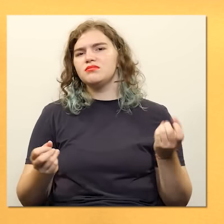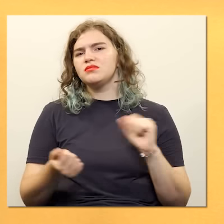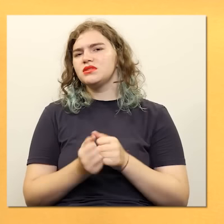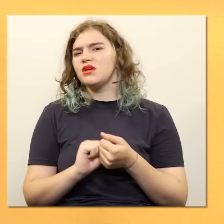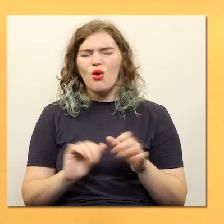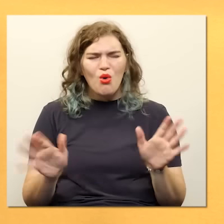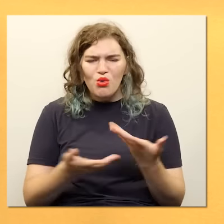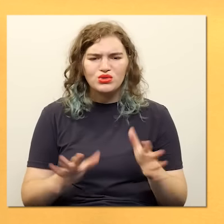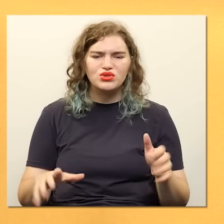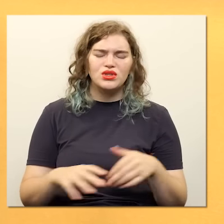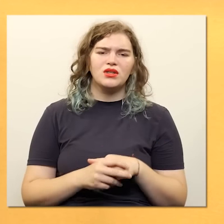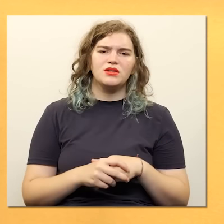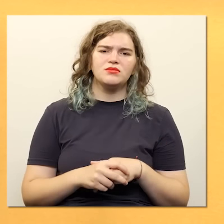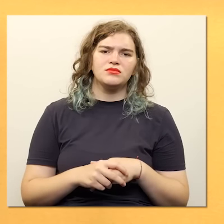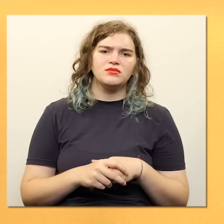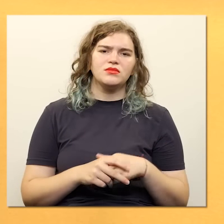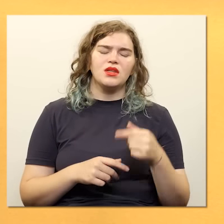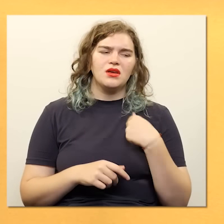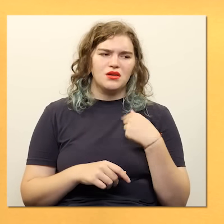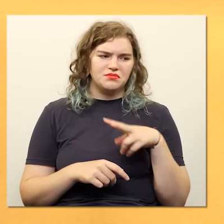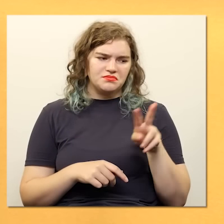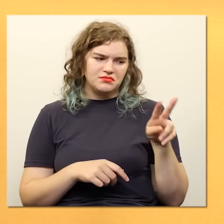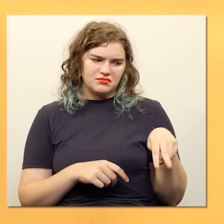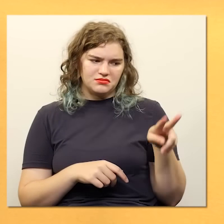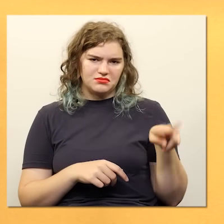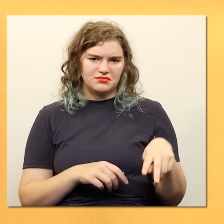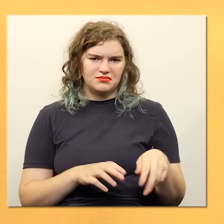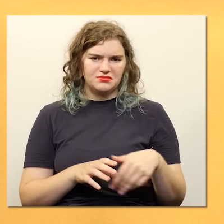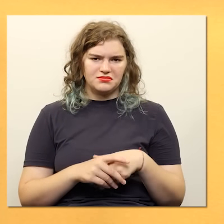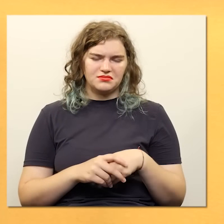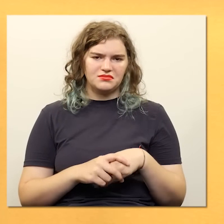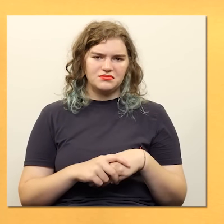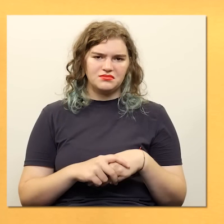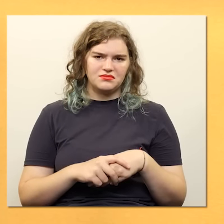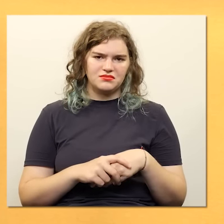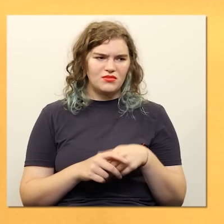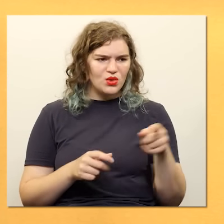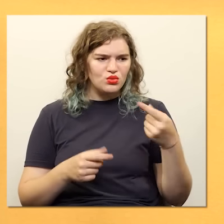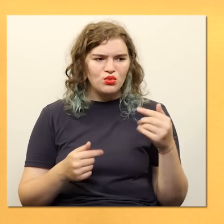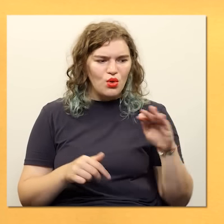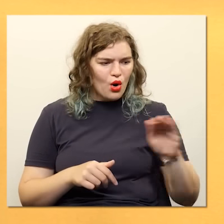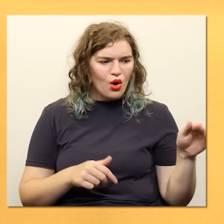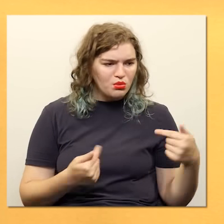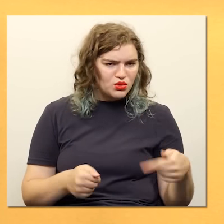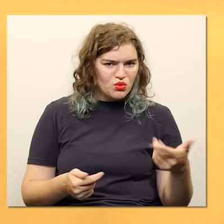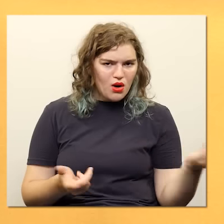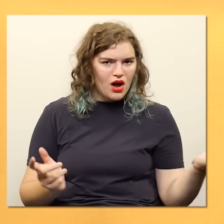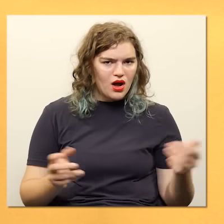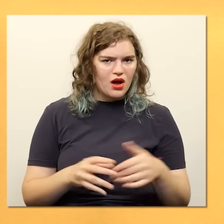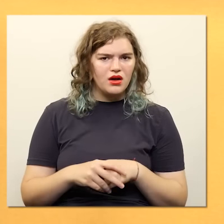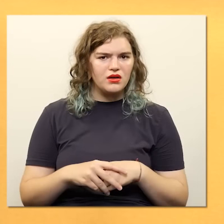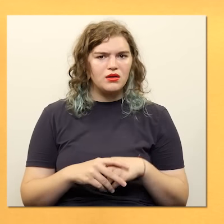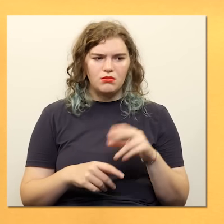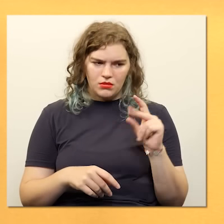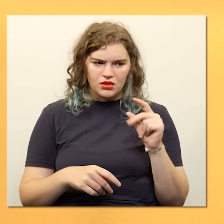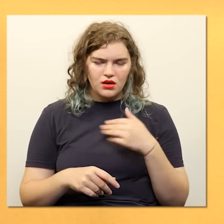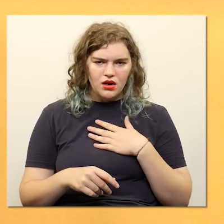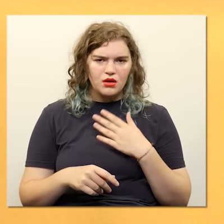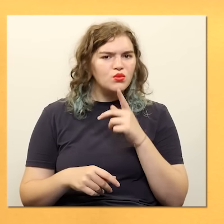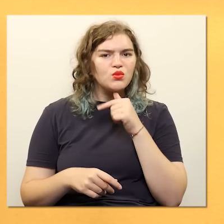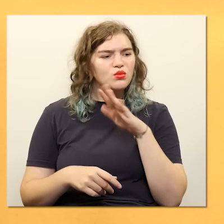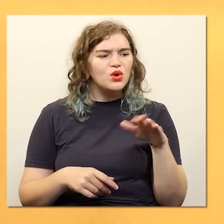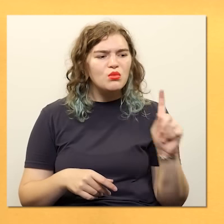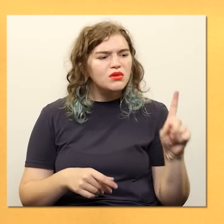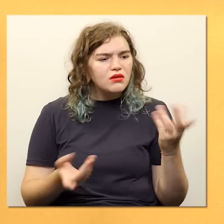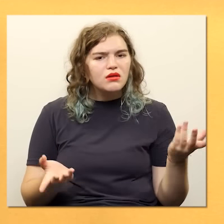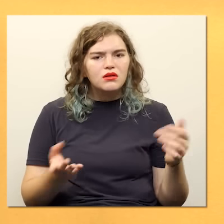pot să-i dau orice. Și atunci m-am uitat la ea și am zis, da, tu n-ai copii? Ba da. Păi